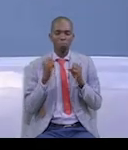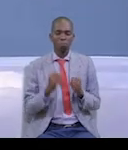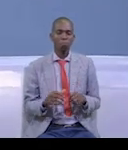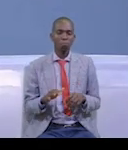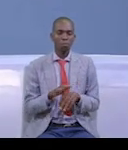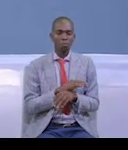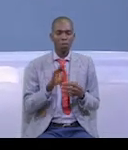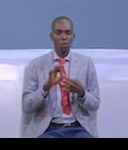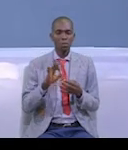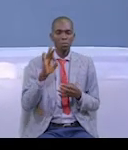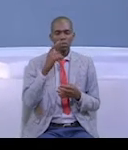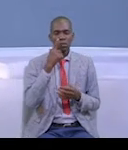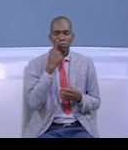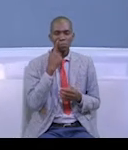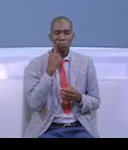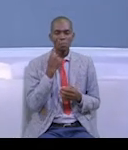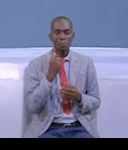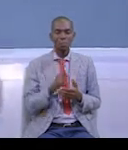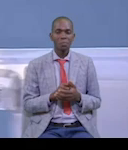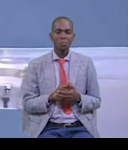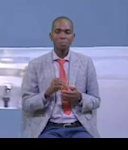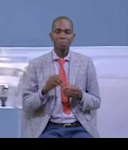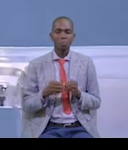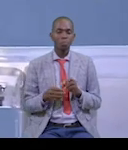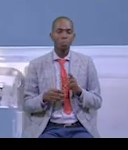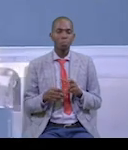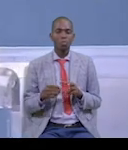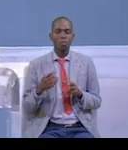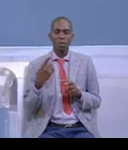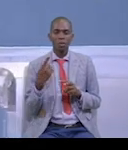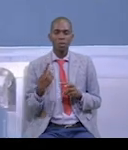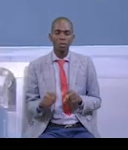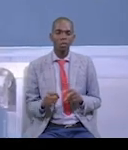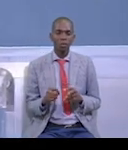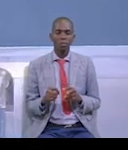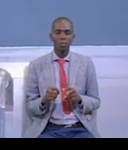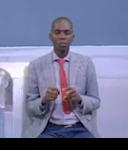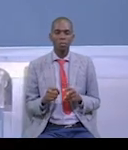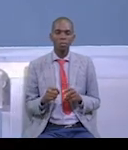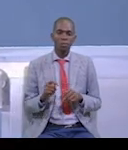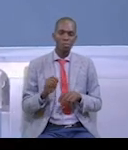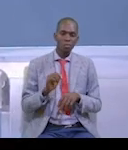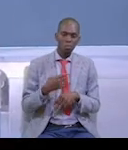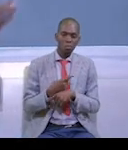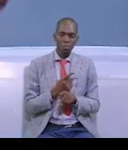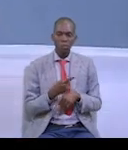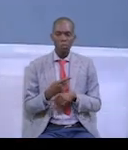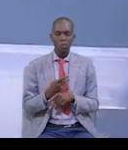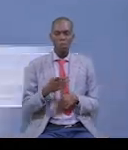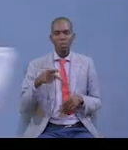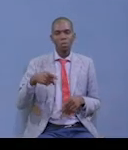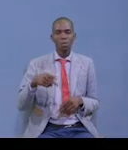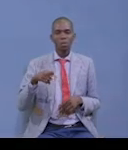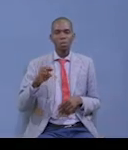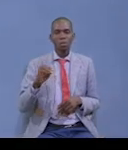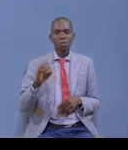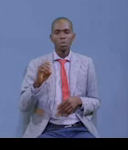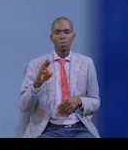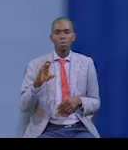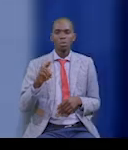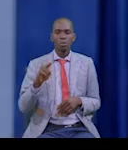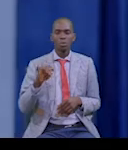మాట శక్తివంతమైన ఆత్మ. Number 2, the productive servant. రెండవది ఫలభరితమైన సేవకులు. Number 3,